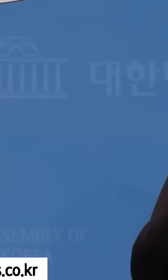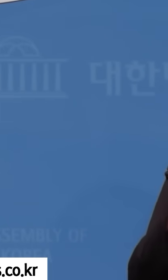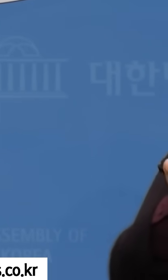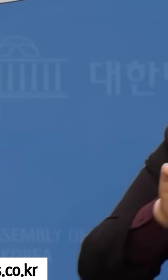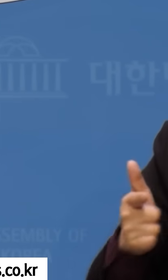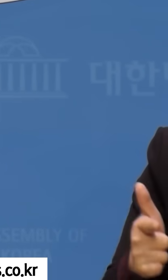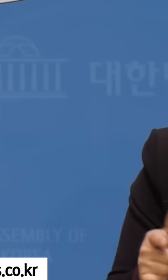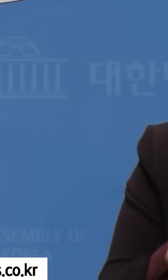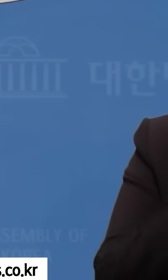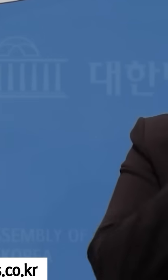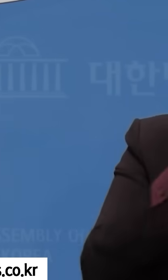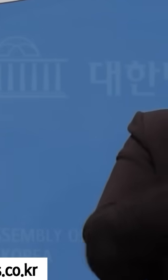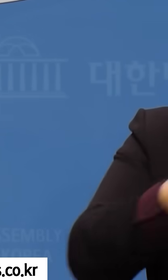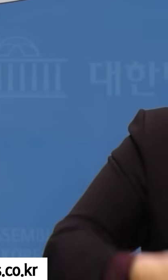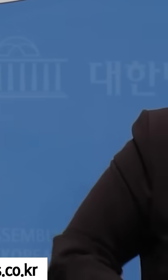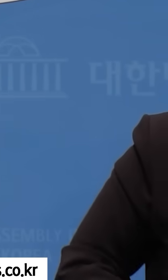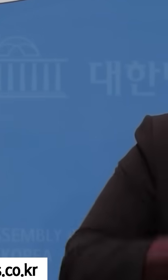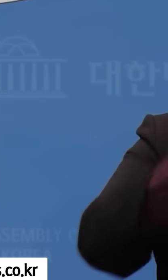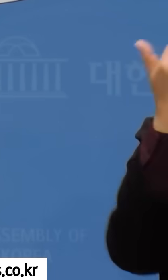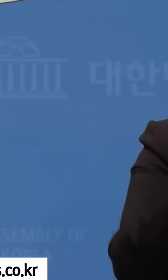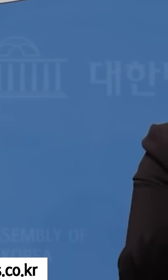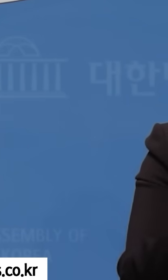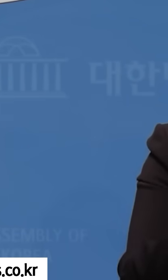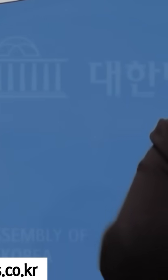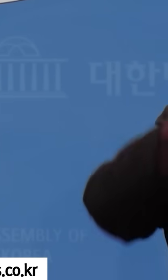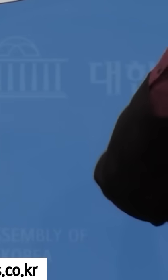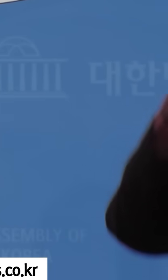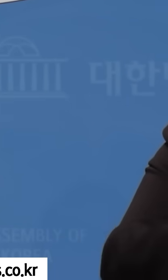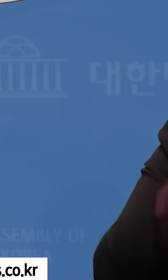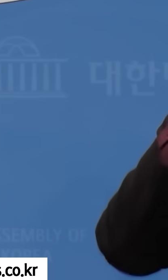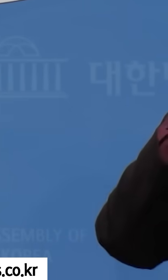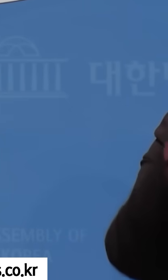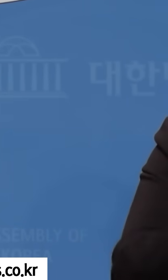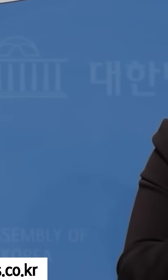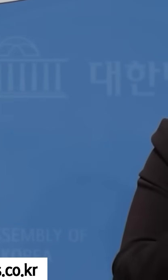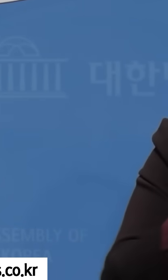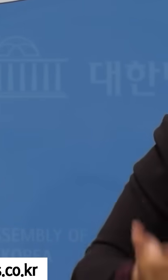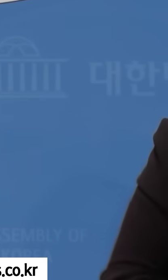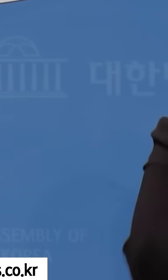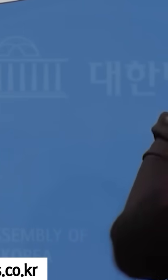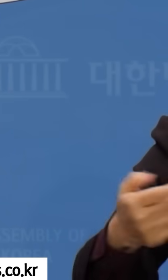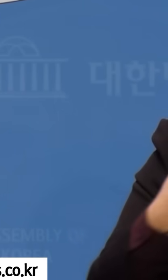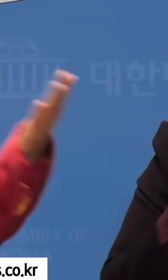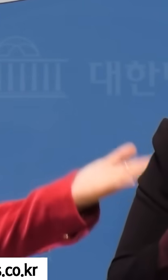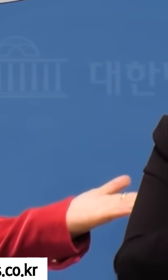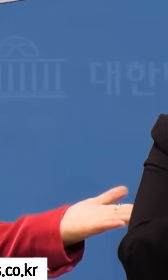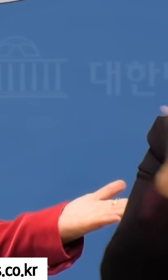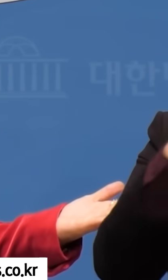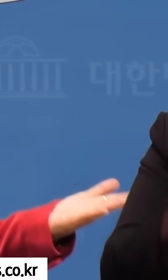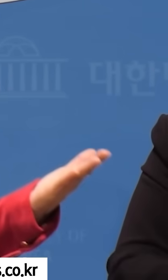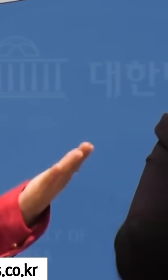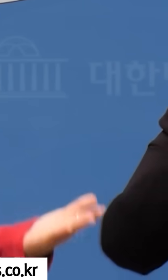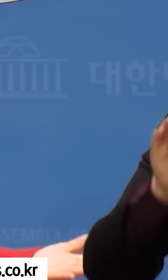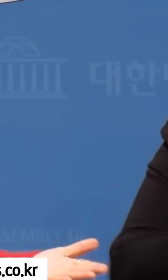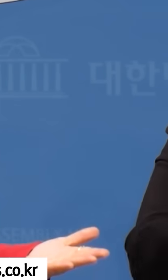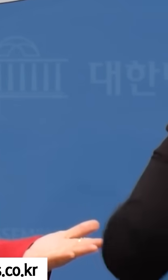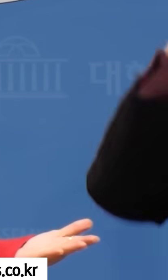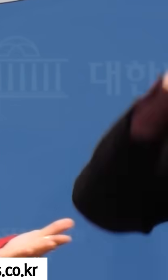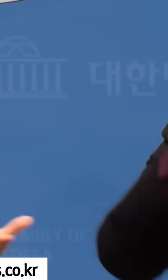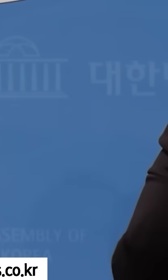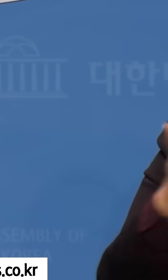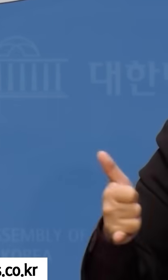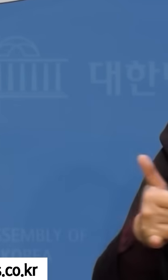아니라 정말 필요한 국회를 우리 한번 만들어 봅시다. 여러분은 제가 너무나 존경하고 사랑하는